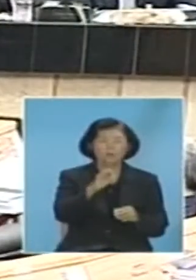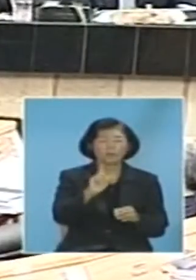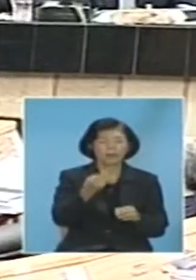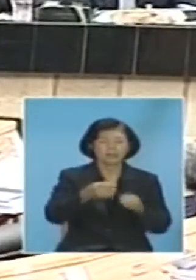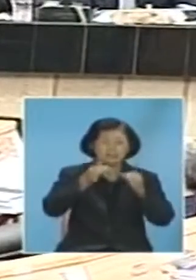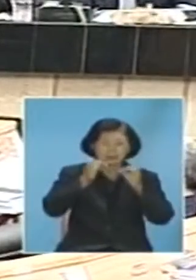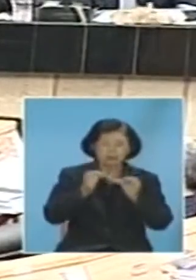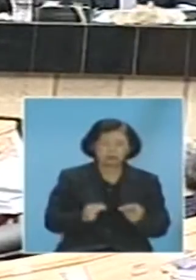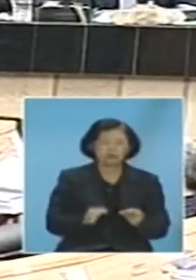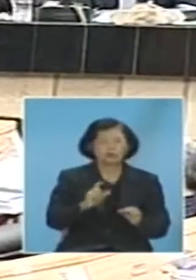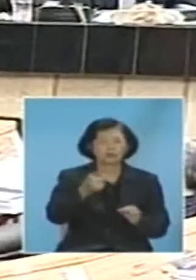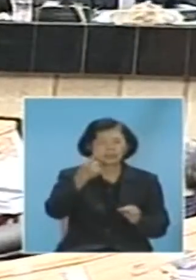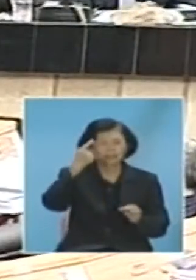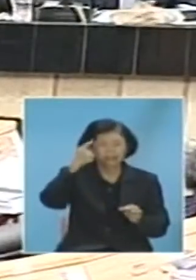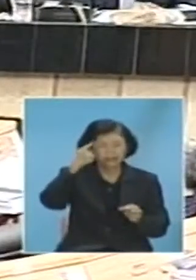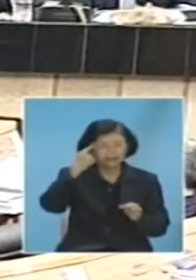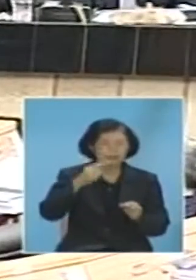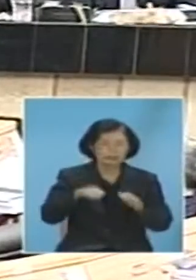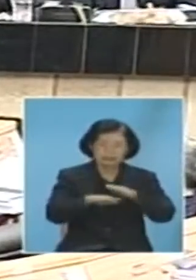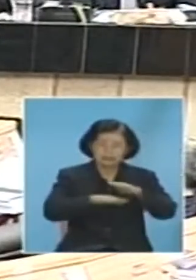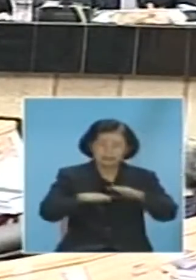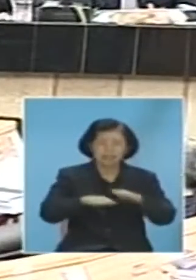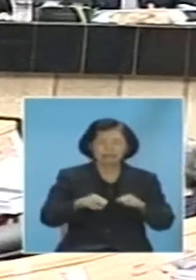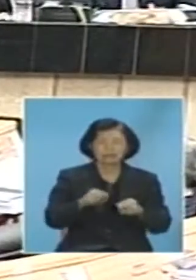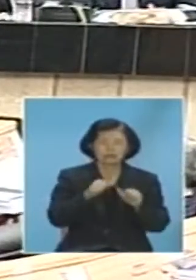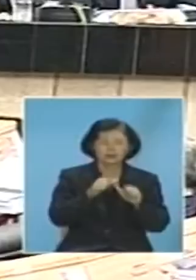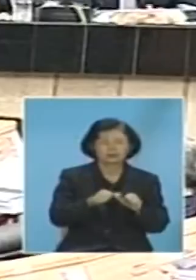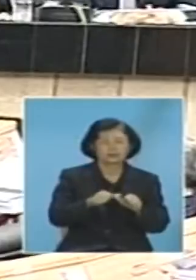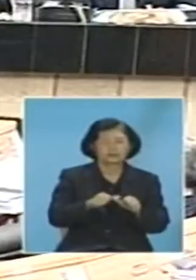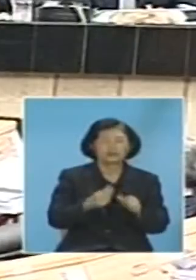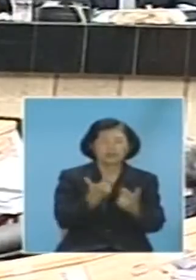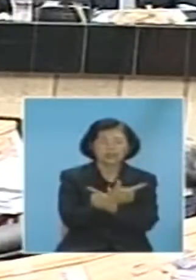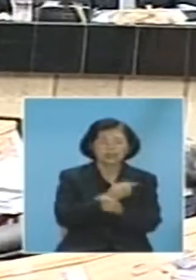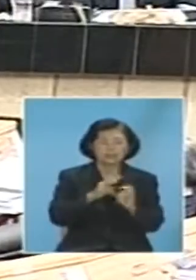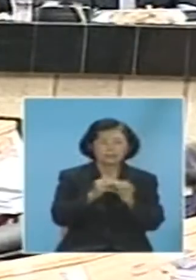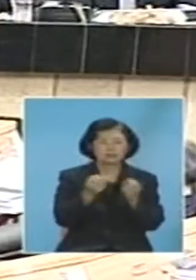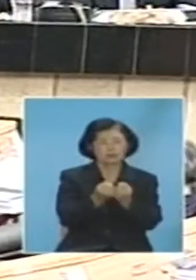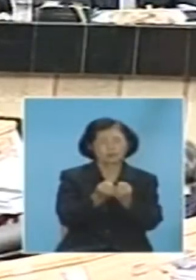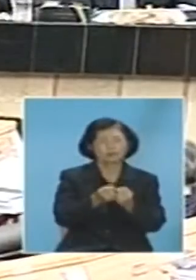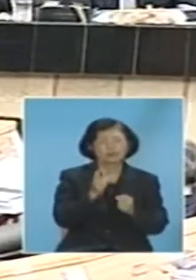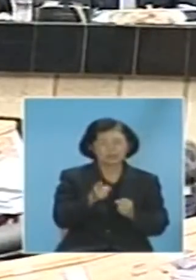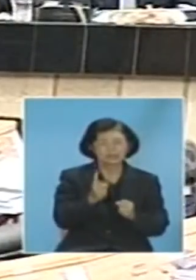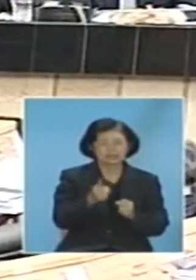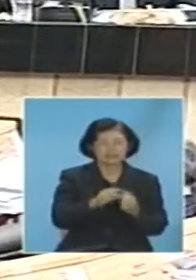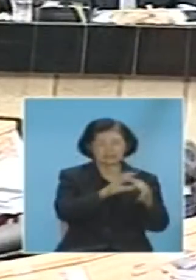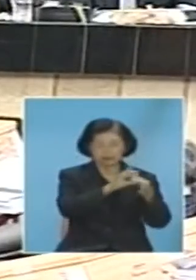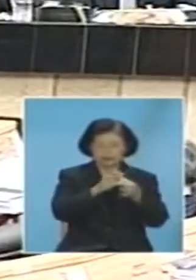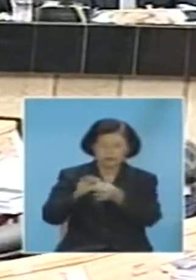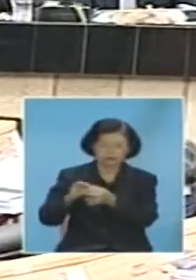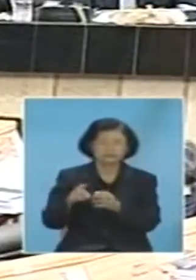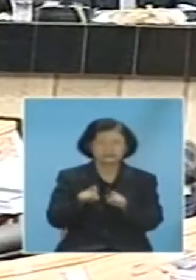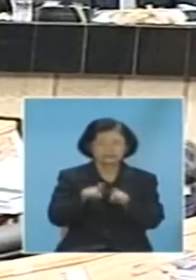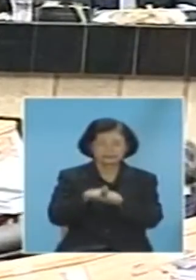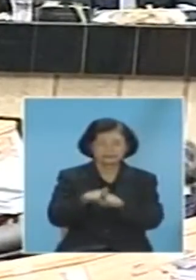งในเรื่องของสมมติฐานต่างๆให้อยู่บนหลักการและตัวเลขที่เหมาะสมแล้วก็ตัวเลขที่เป็นจริงที่สอดคล้องค่ะ